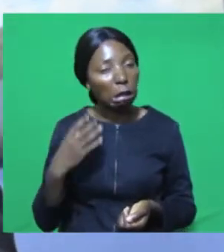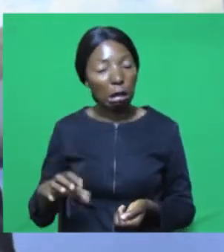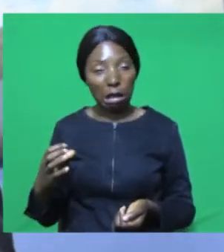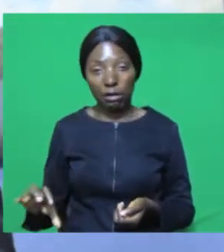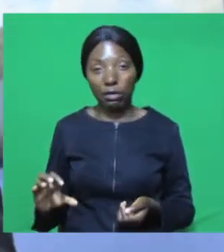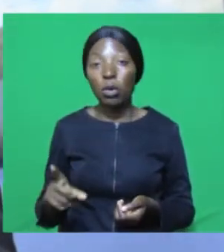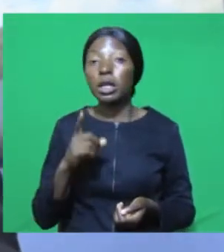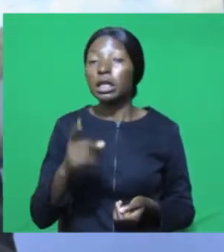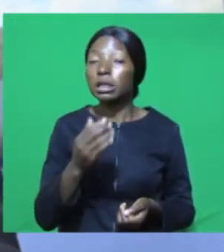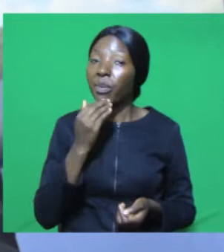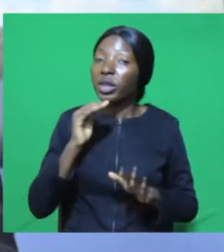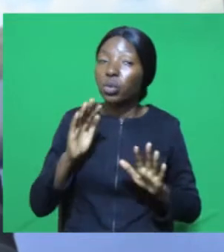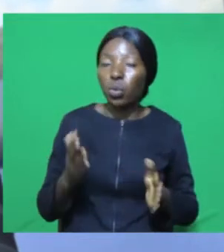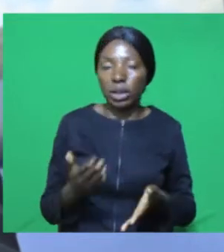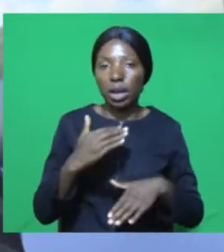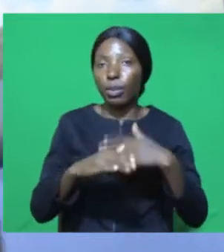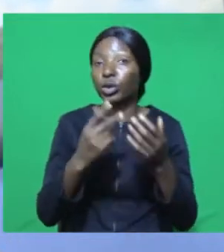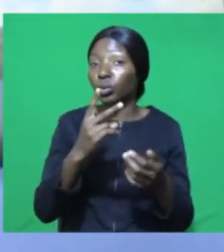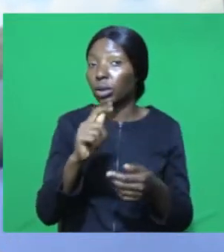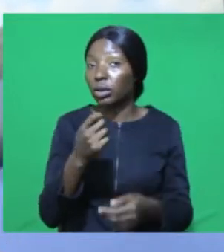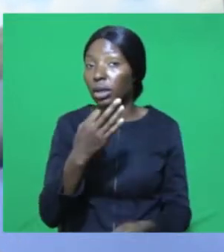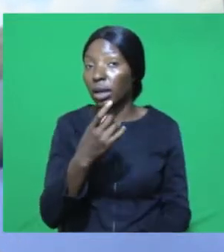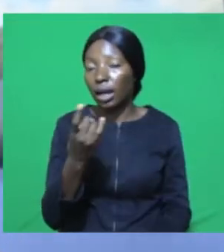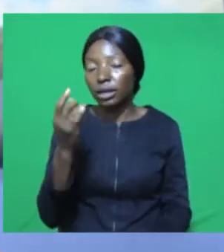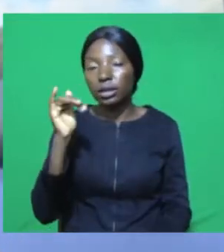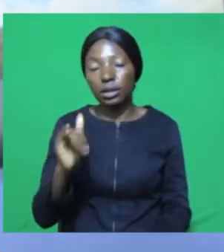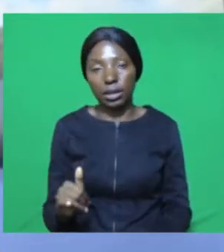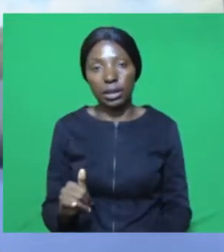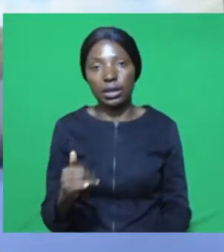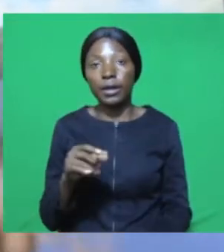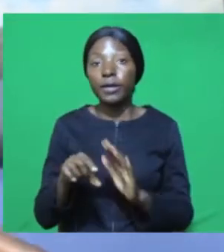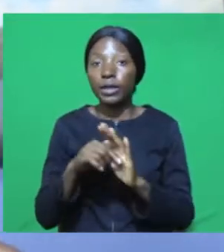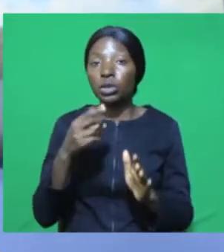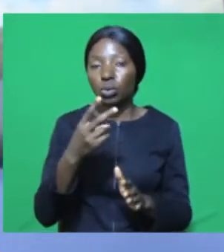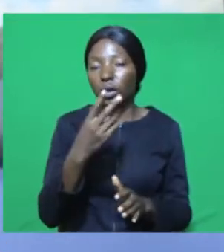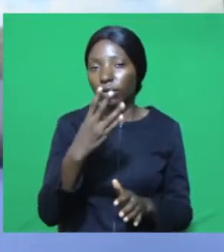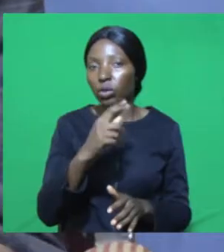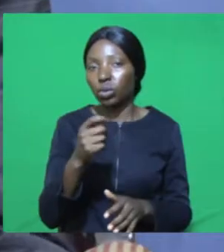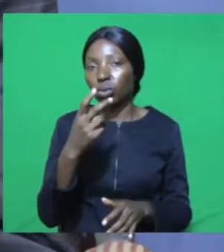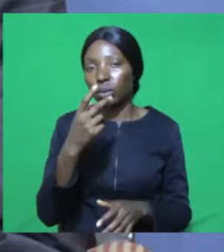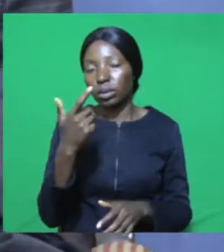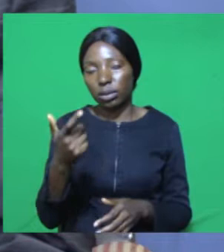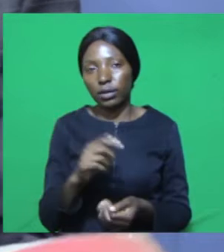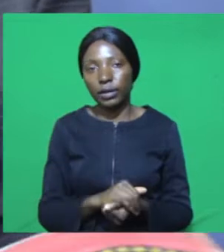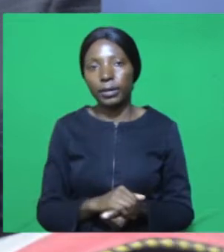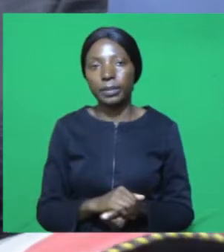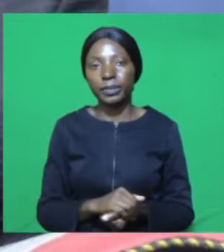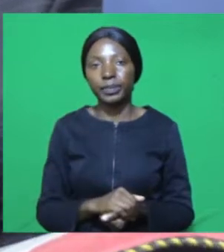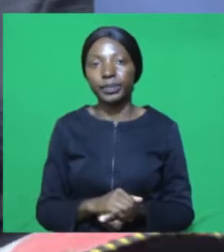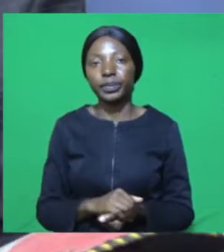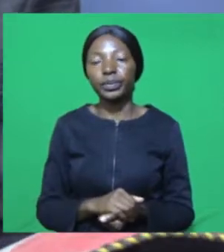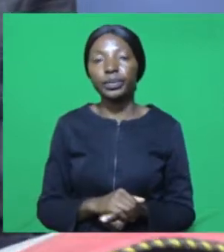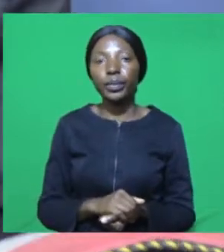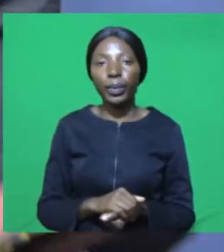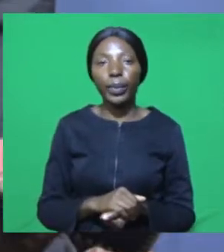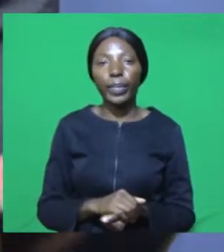species. Yay, my family. Saka, she's got a verse 24 and about 27. Verse 24 and